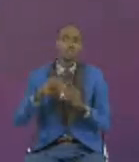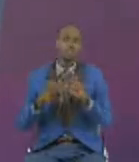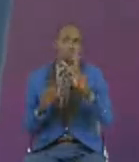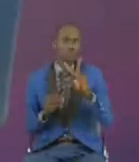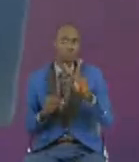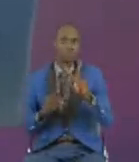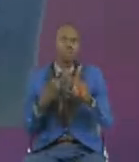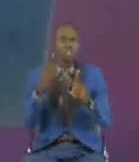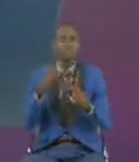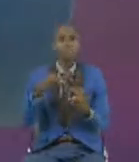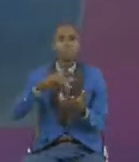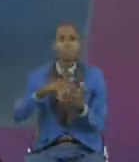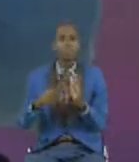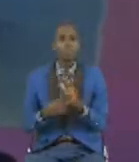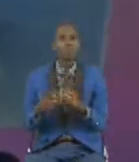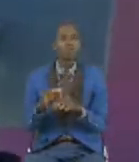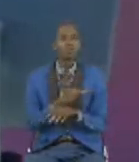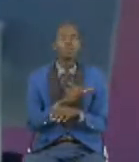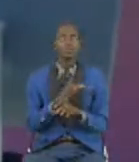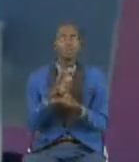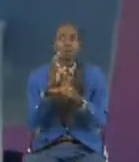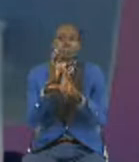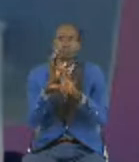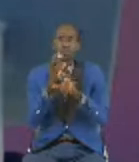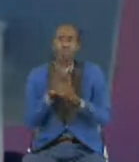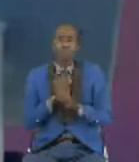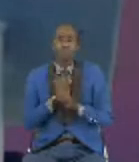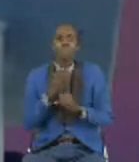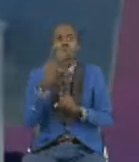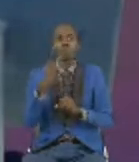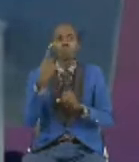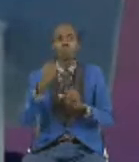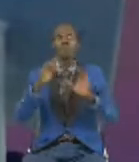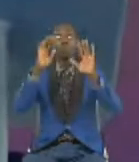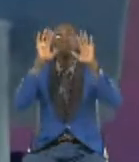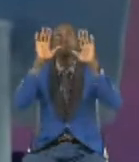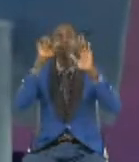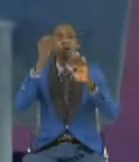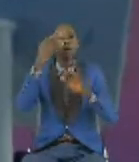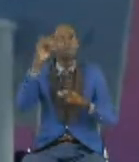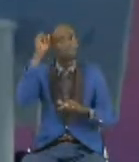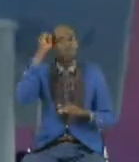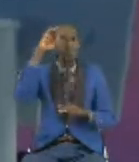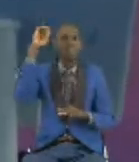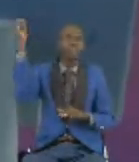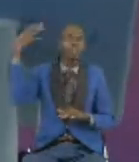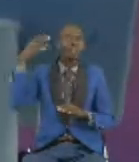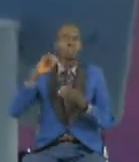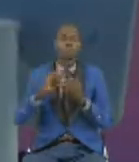Deuxièmement, la possession objective des merveilles de sa grâce.